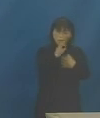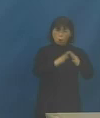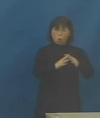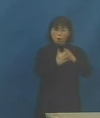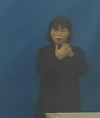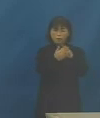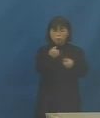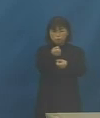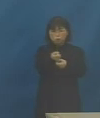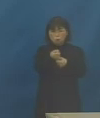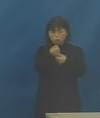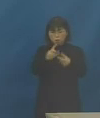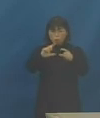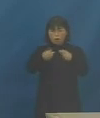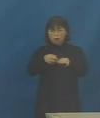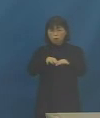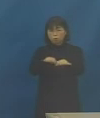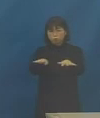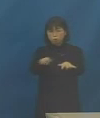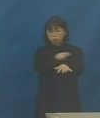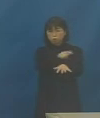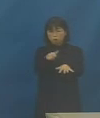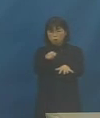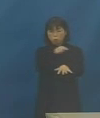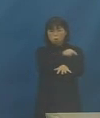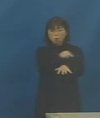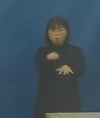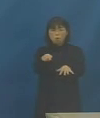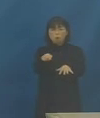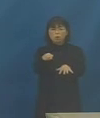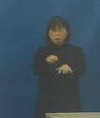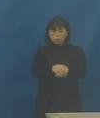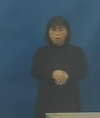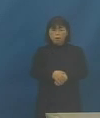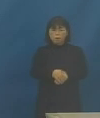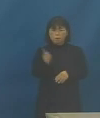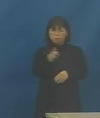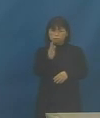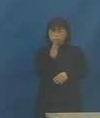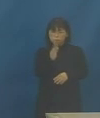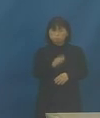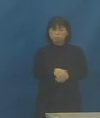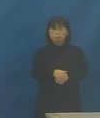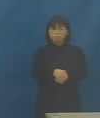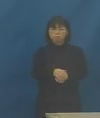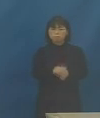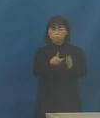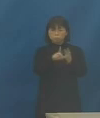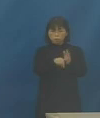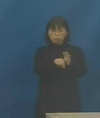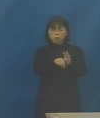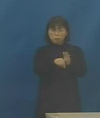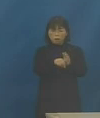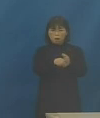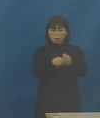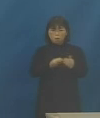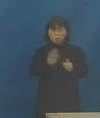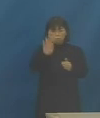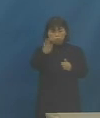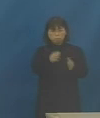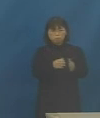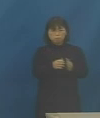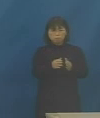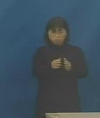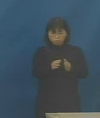だとか農業改良普及だとかこうしたところはあの不要不急の業務というものを先送りさせて